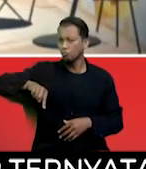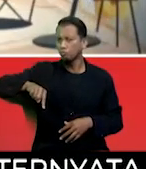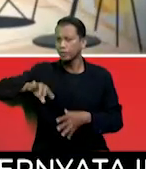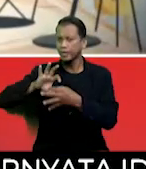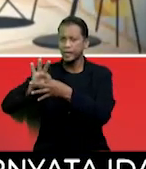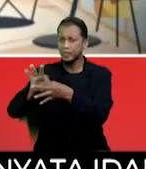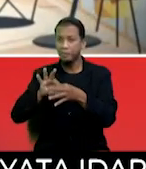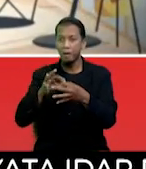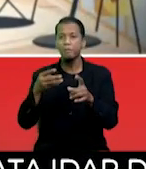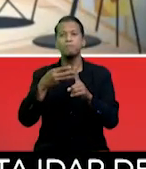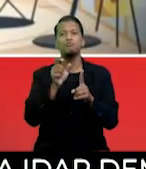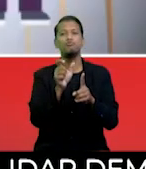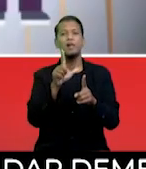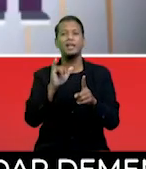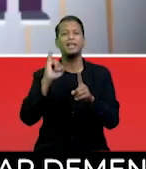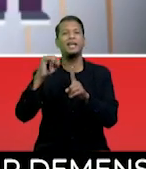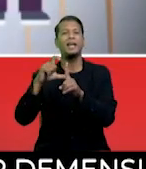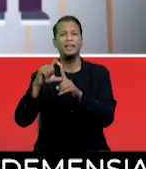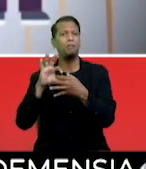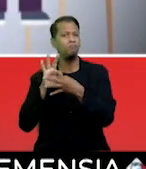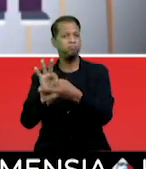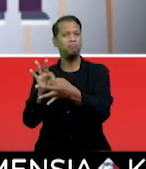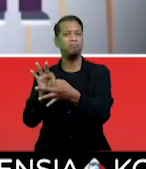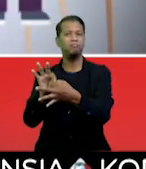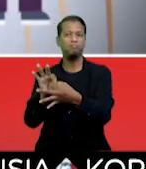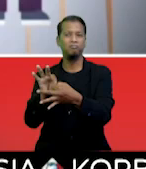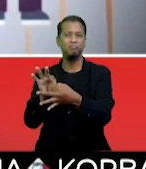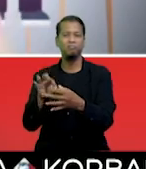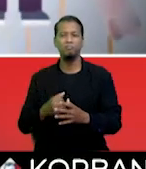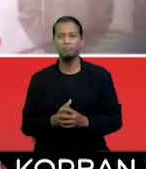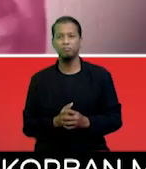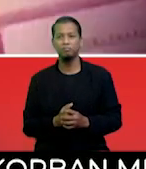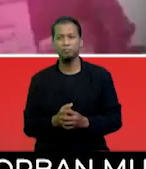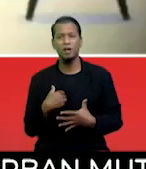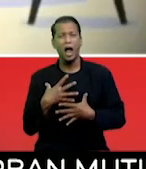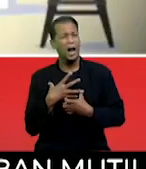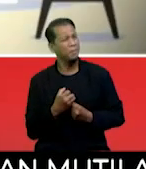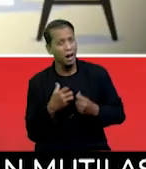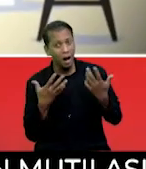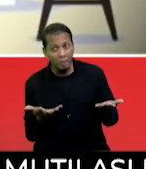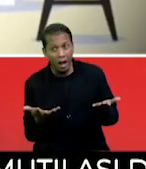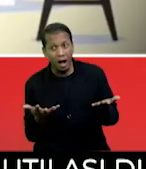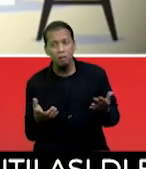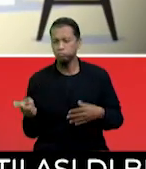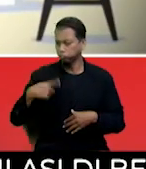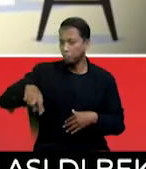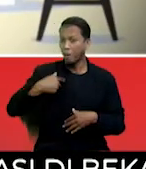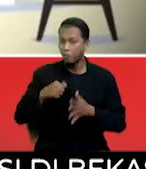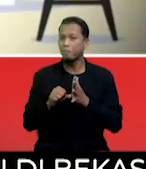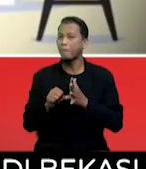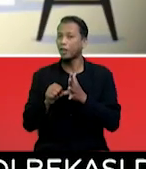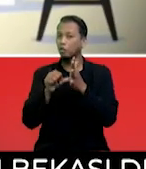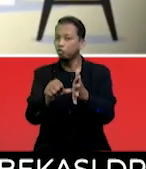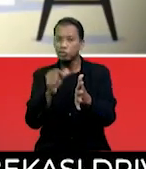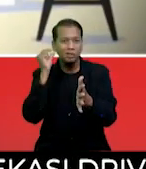membuat webinar ini dengan harapan bahwa kami akan sedikit membantu Bapak dan Ibu guru, siswa dan rekan-rekan